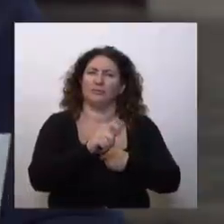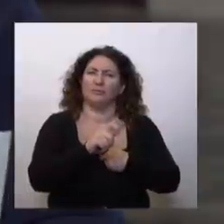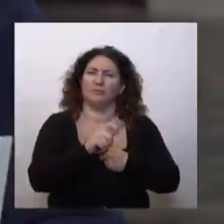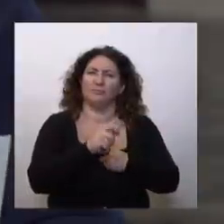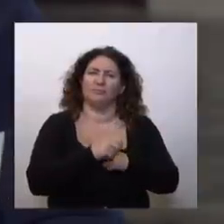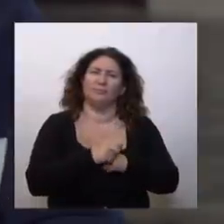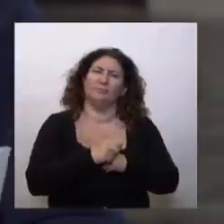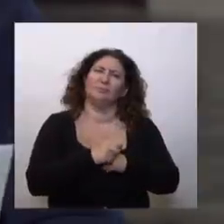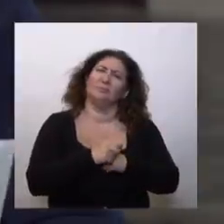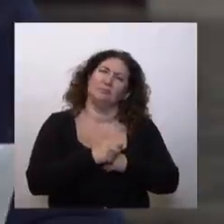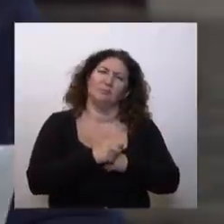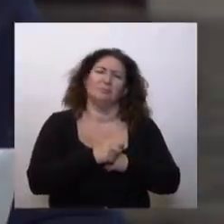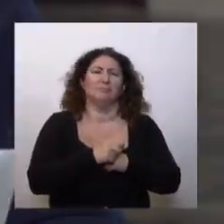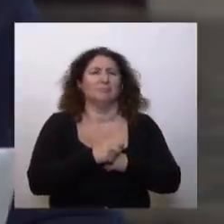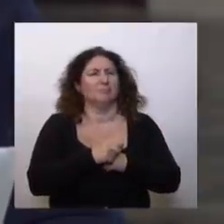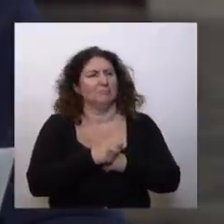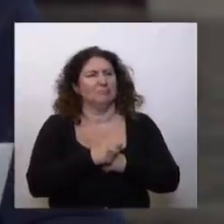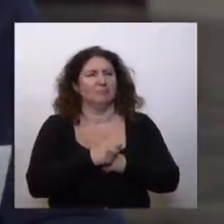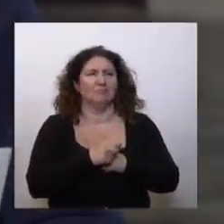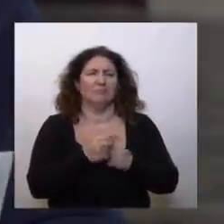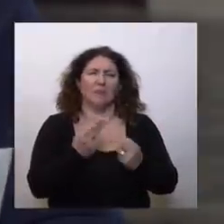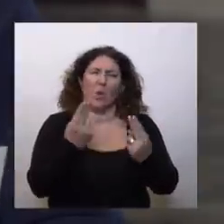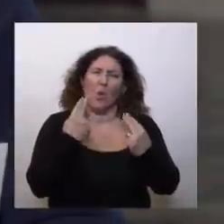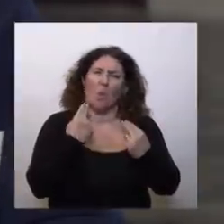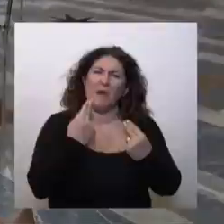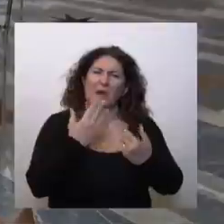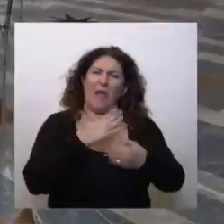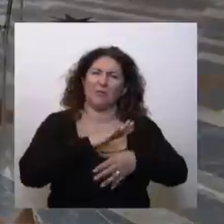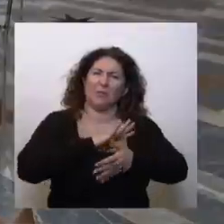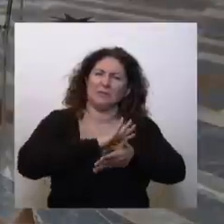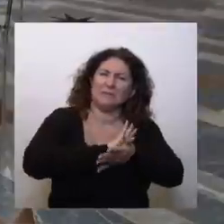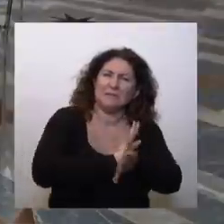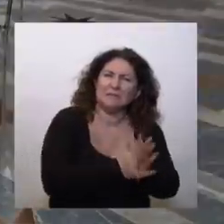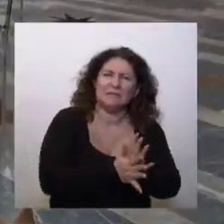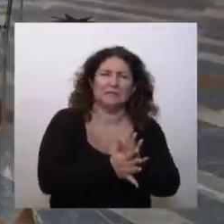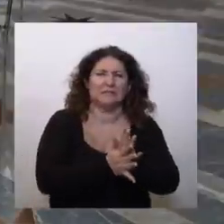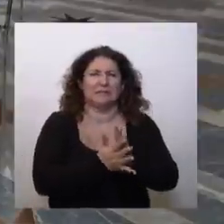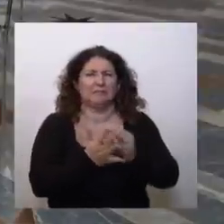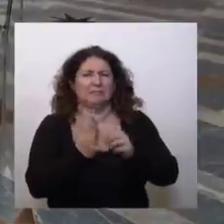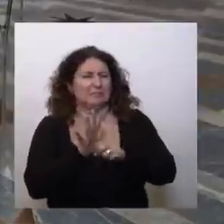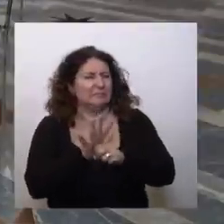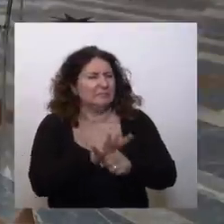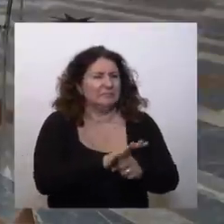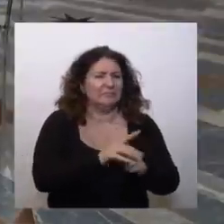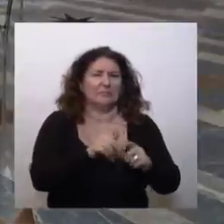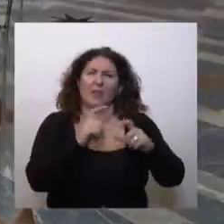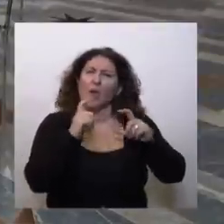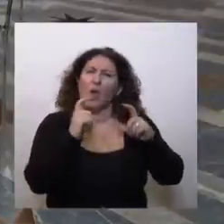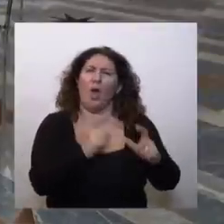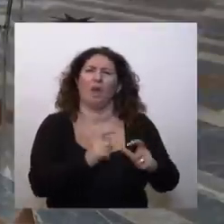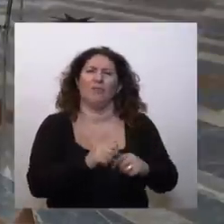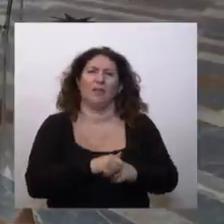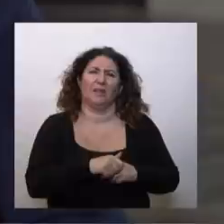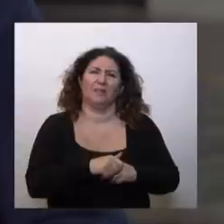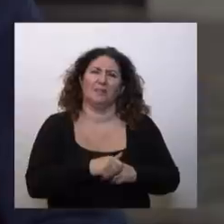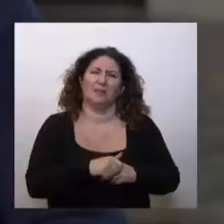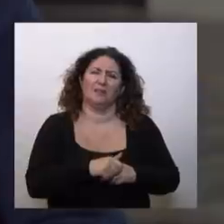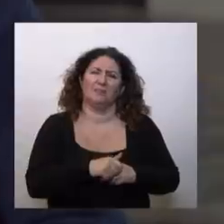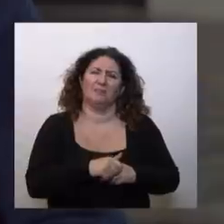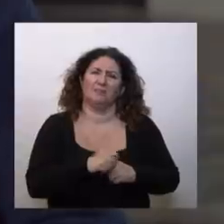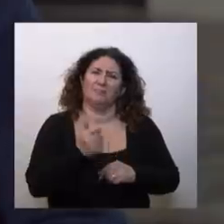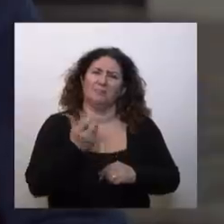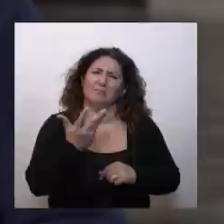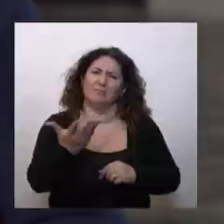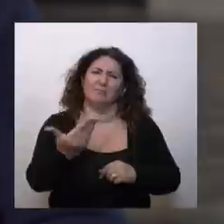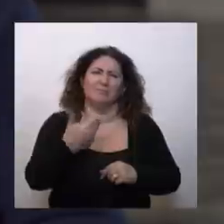quanta vita offesa, umiliata, sfigurata, ha bussato alle porte delle nostre case, dei